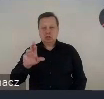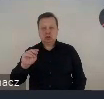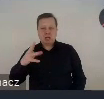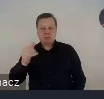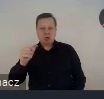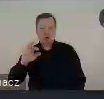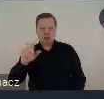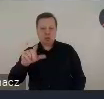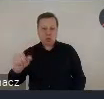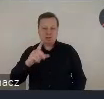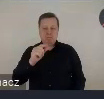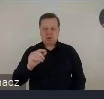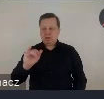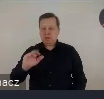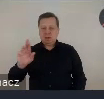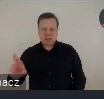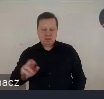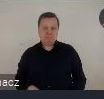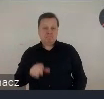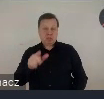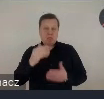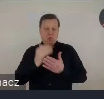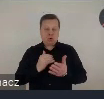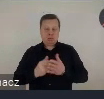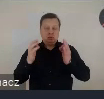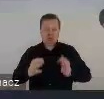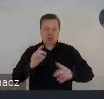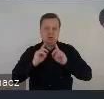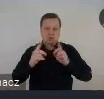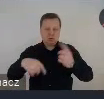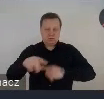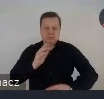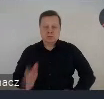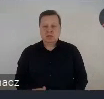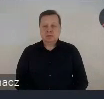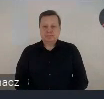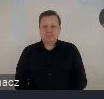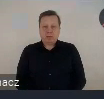którym dzisiaj właśnie będziemy więcej rozmawiać.